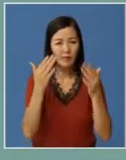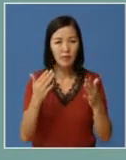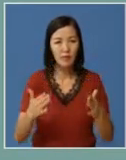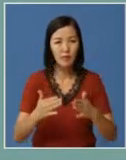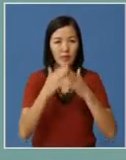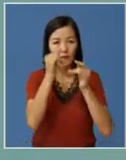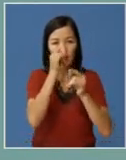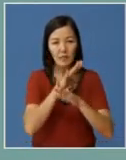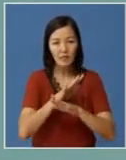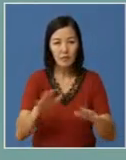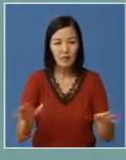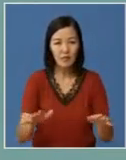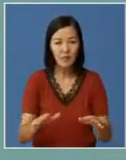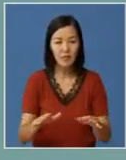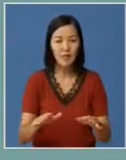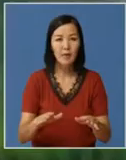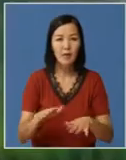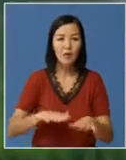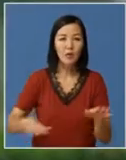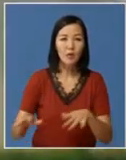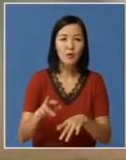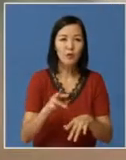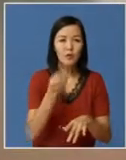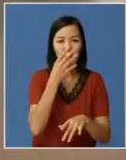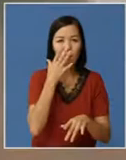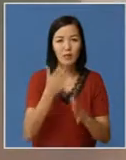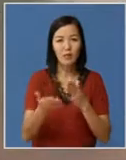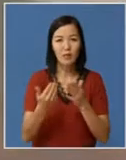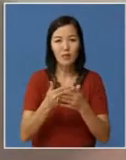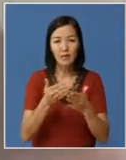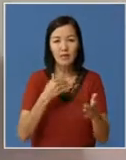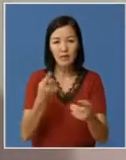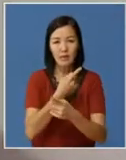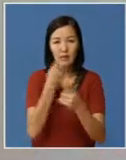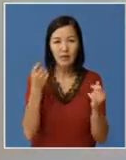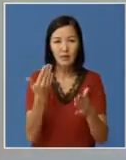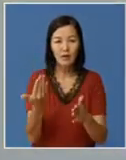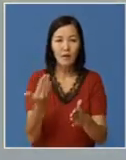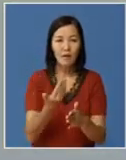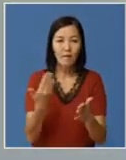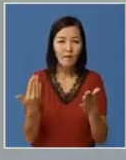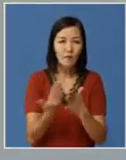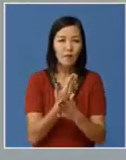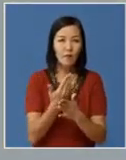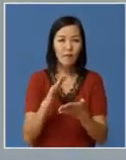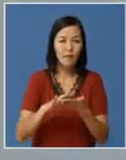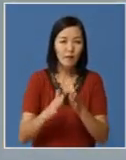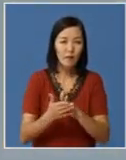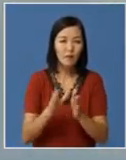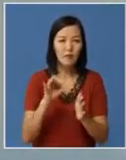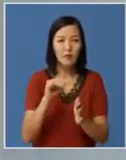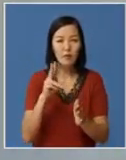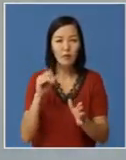достигли исключительно экономической зоны Японии. Ранее в Пхеньяне заявили, что они намерены вновь приступать к каким-либо переговорам с Сеулом